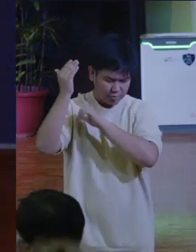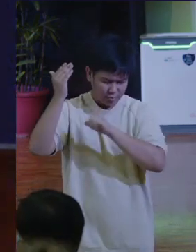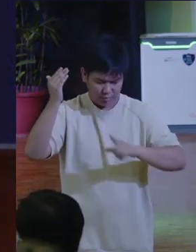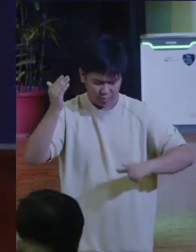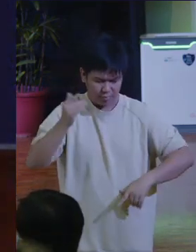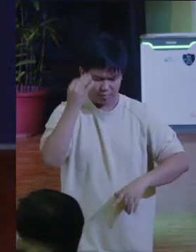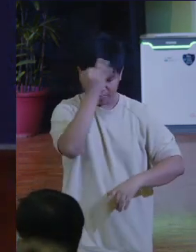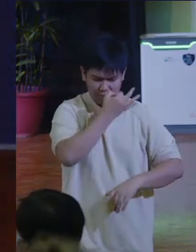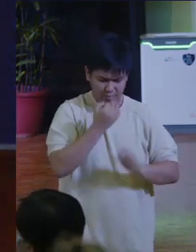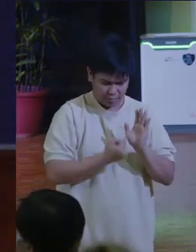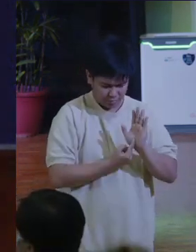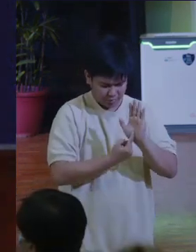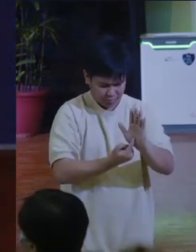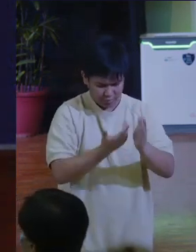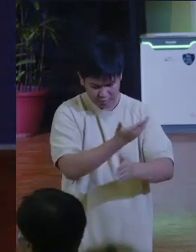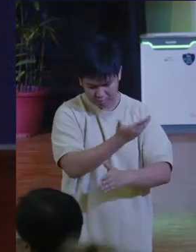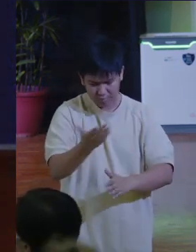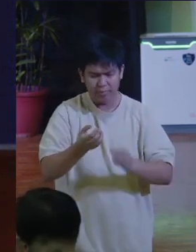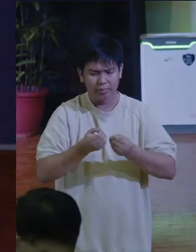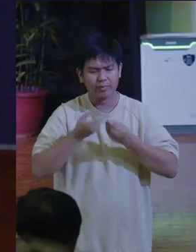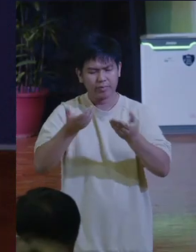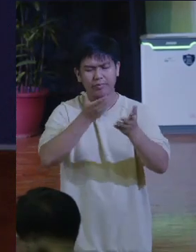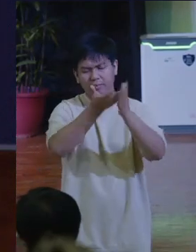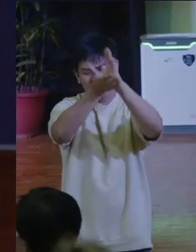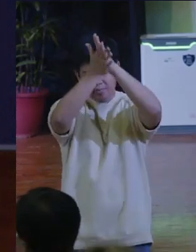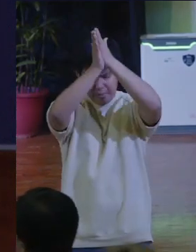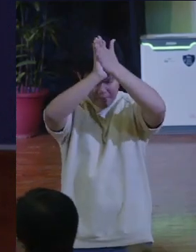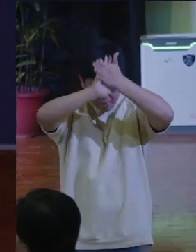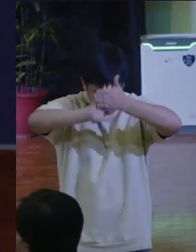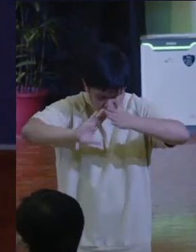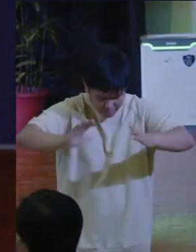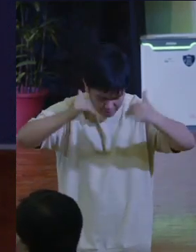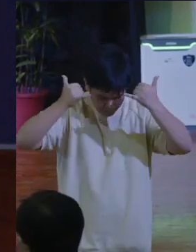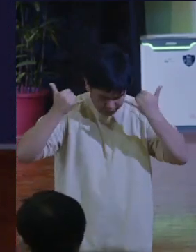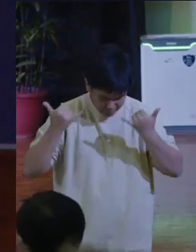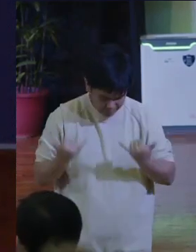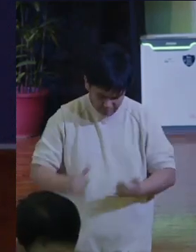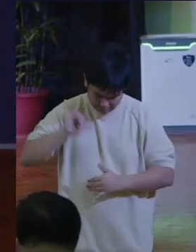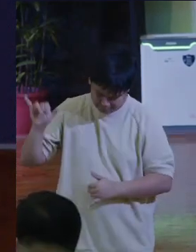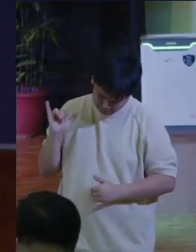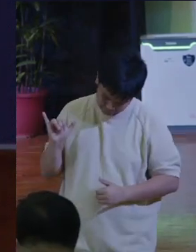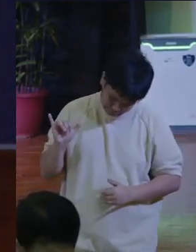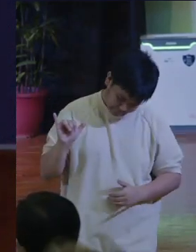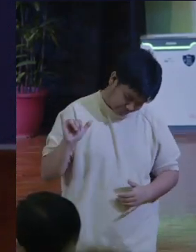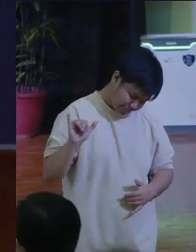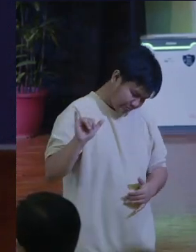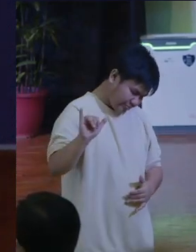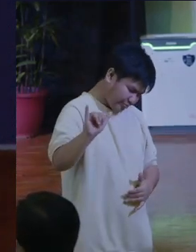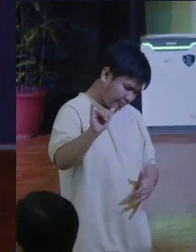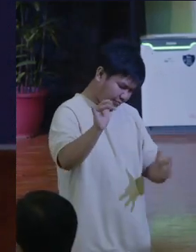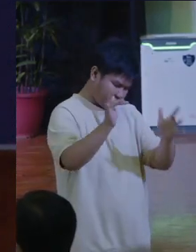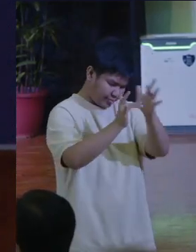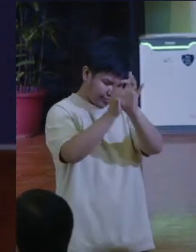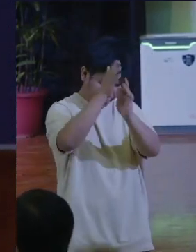ang kanyang mukha sa inyo at bigyan kayo ng kapayapaan. Magmula ngayon at magpasawalang